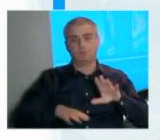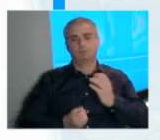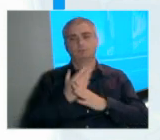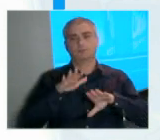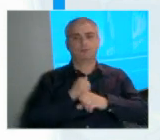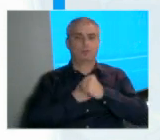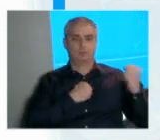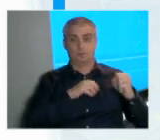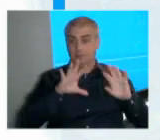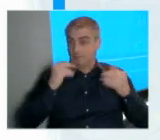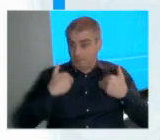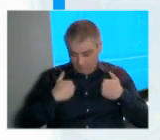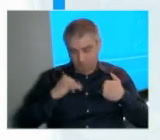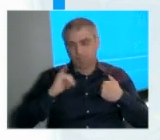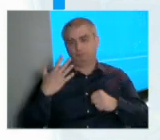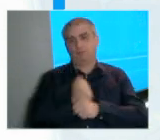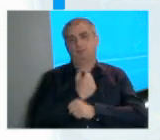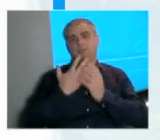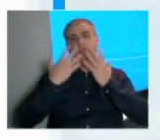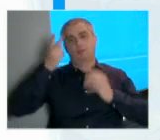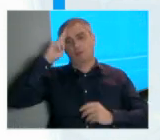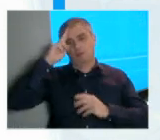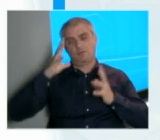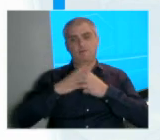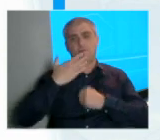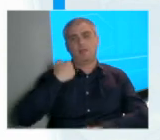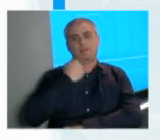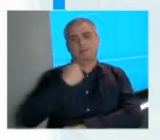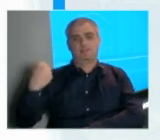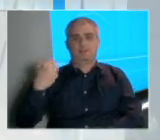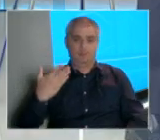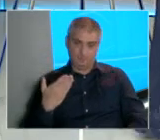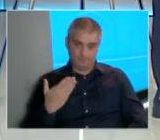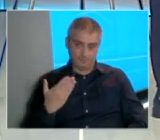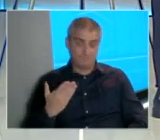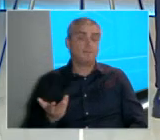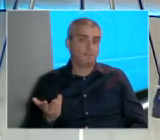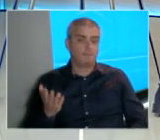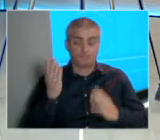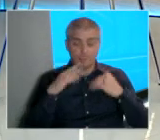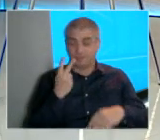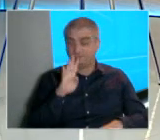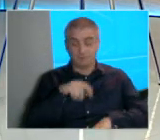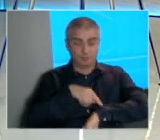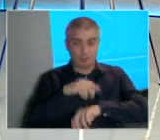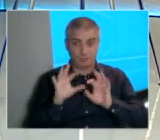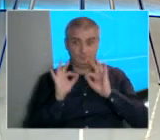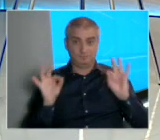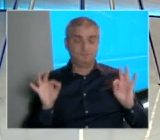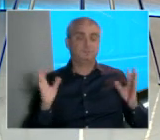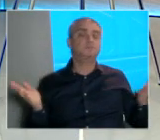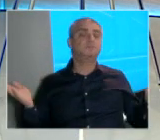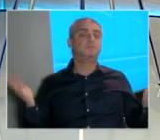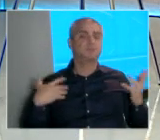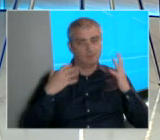ממשלת שמאל, בחירה בי, תביא לניצחון גדול לליכוד ולמחנה הלאומי. אז כמו שאמרנו, יש פחות מ-24 שעות עד פתיחת הקלפיות,